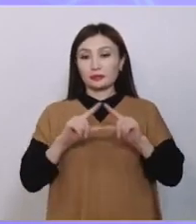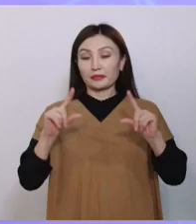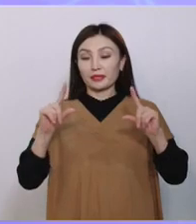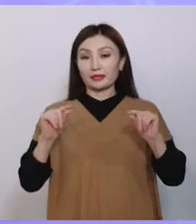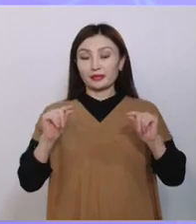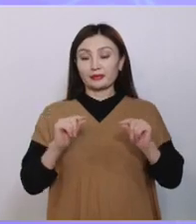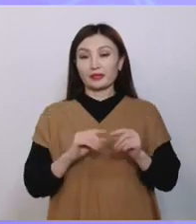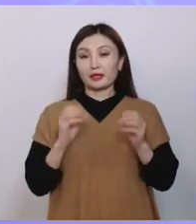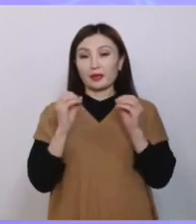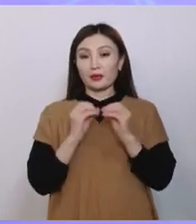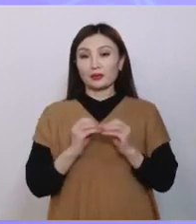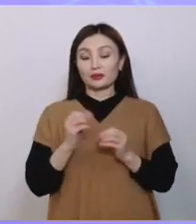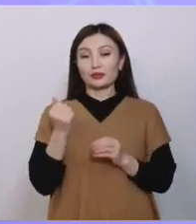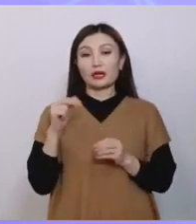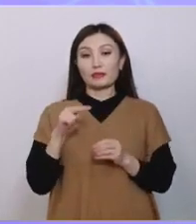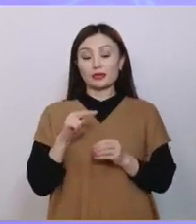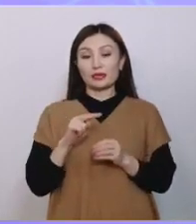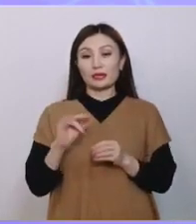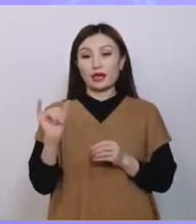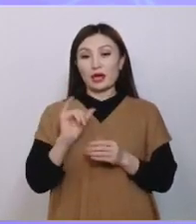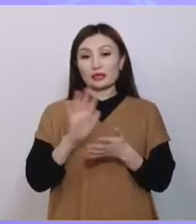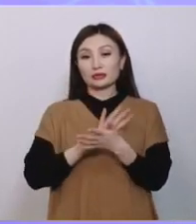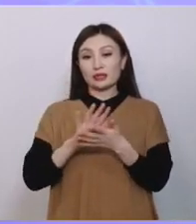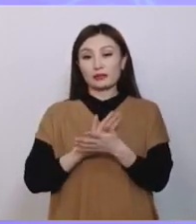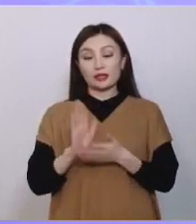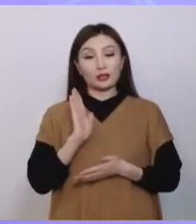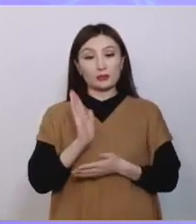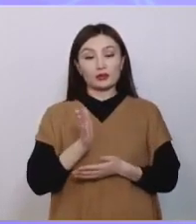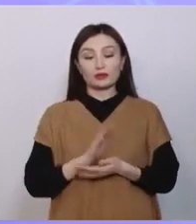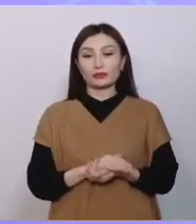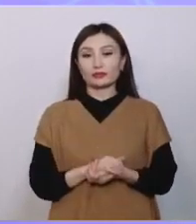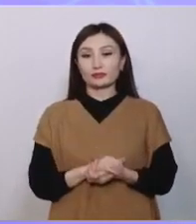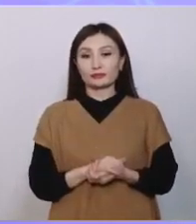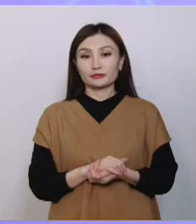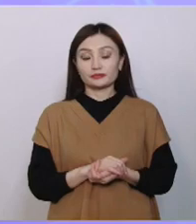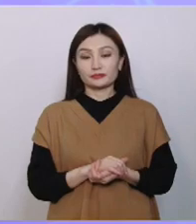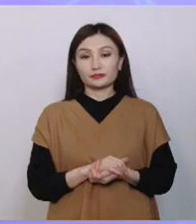Мектепте 10 апрелде ишембилик болот.